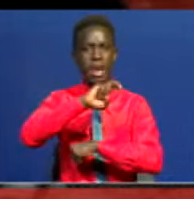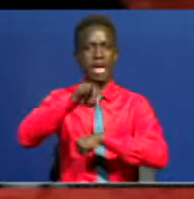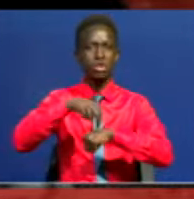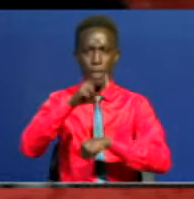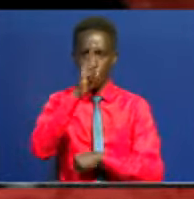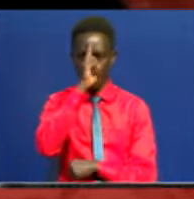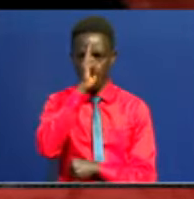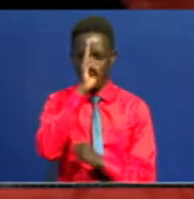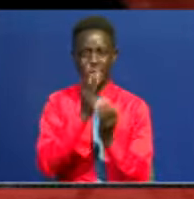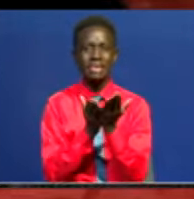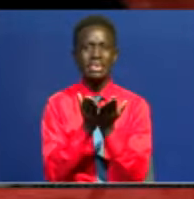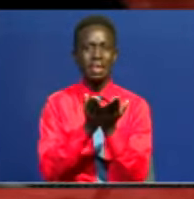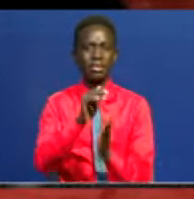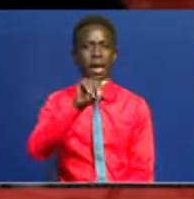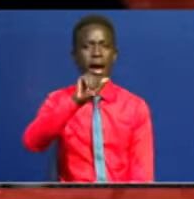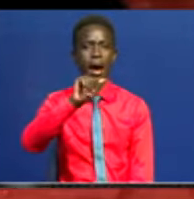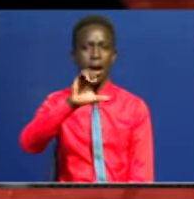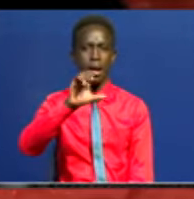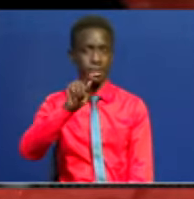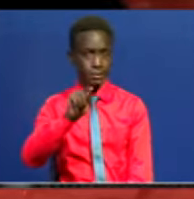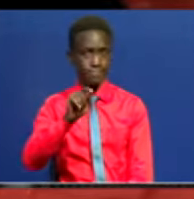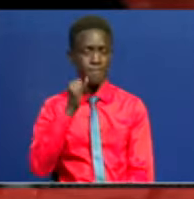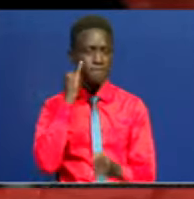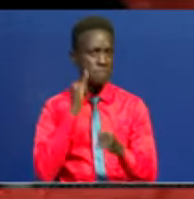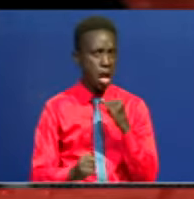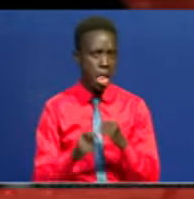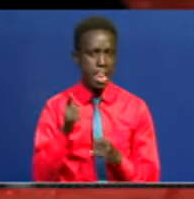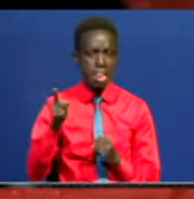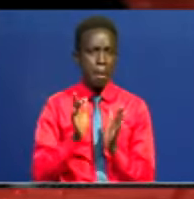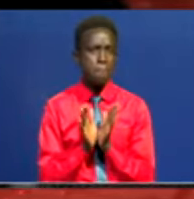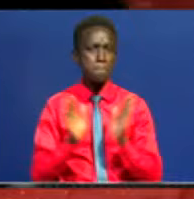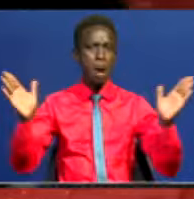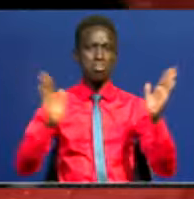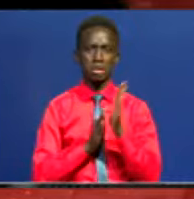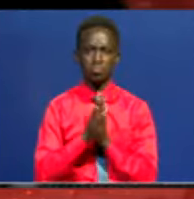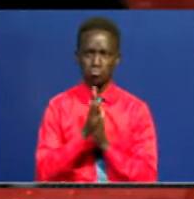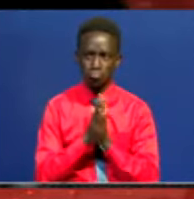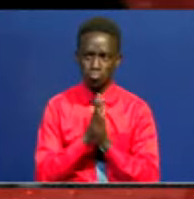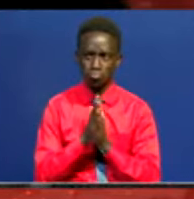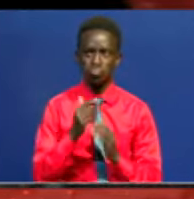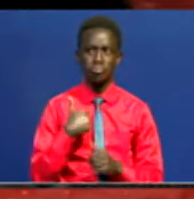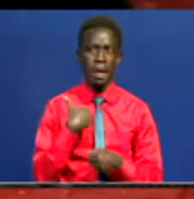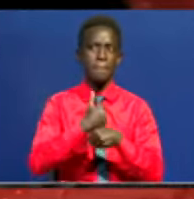And finally, this being a public interest litigation, I make no